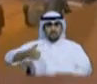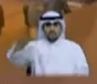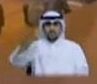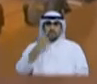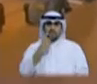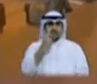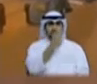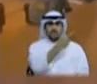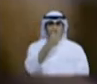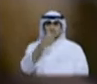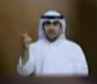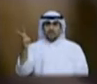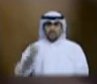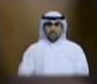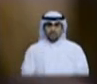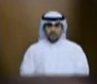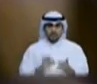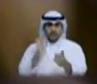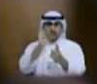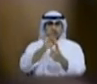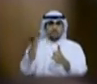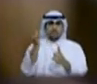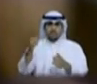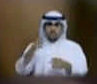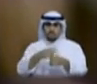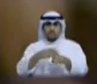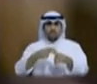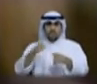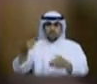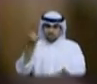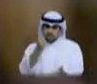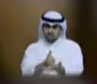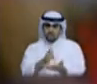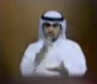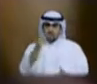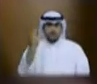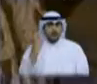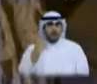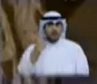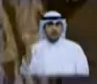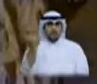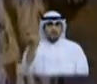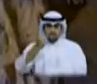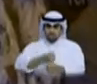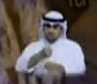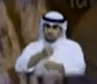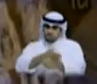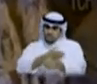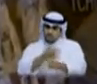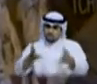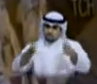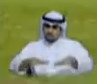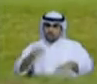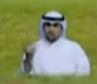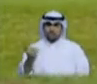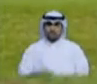عام 2030، هدف أشادت به دولة الكويت وأكدت حرصها على بذل كل الجهود اللازمة